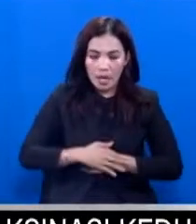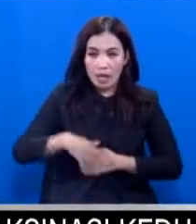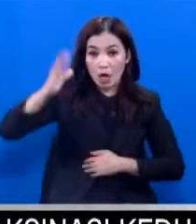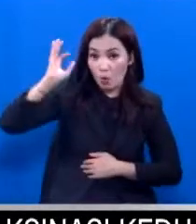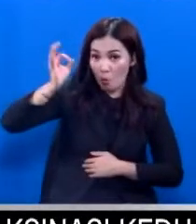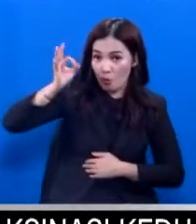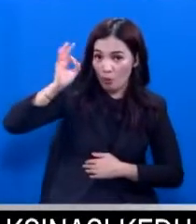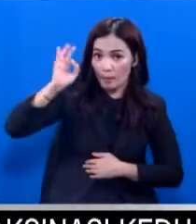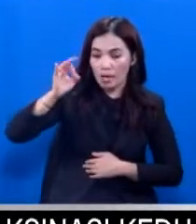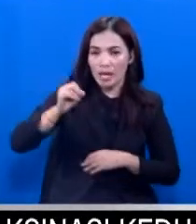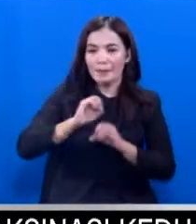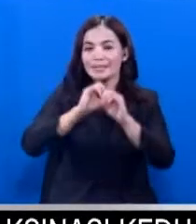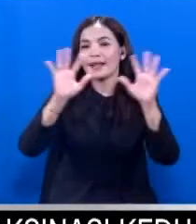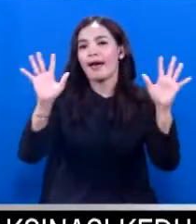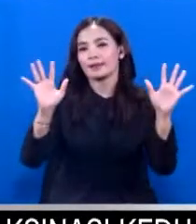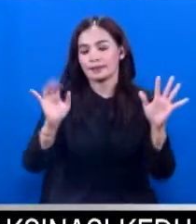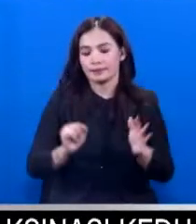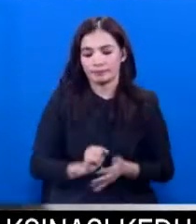gitu, lebih jelas lagi.